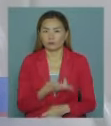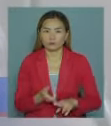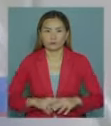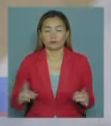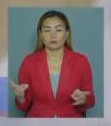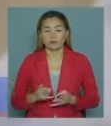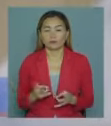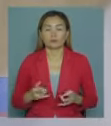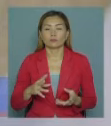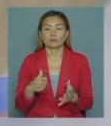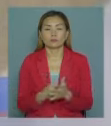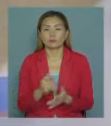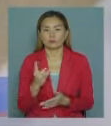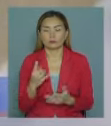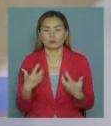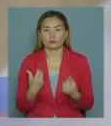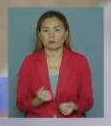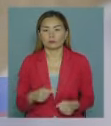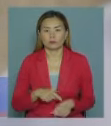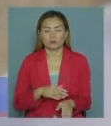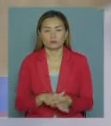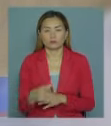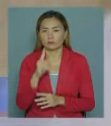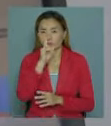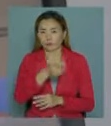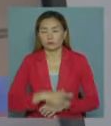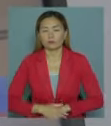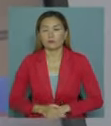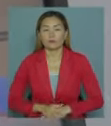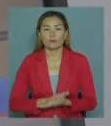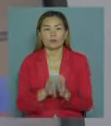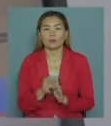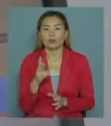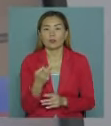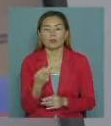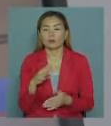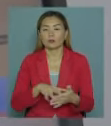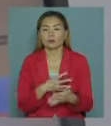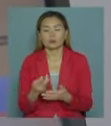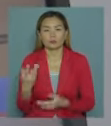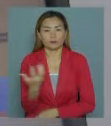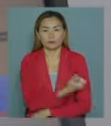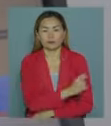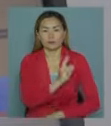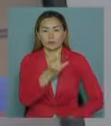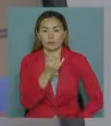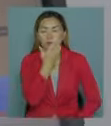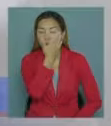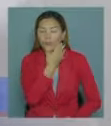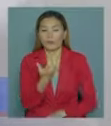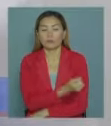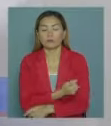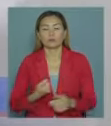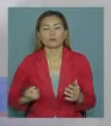следует делать до тех пор, пока ребенку не исполнится год. Согласно национальному календарю прививок, младенцу вводят прививку